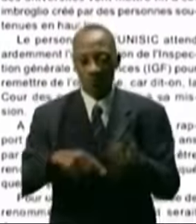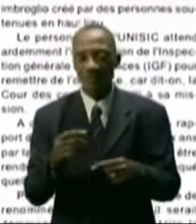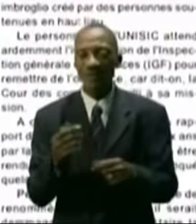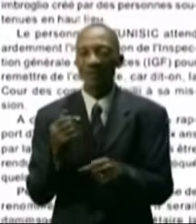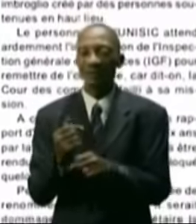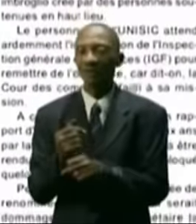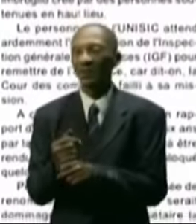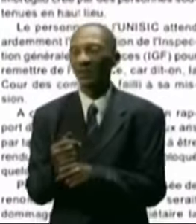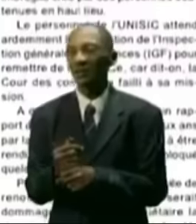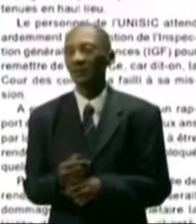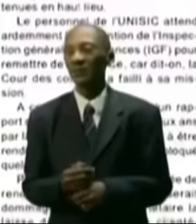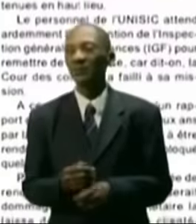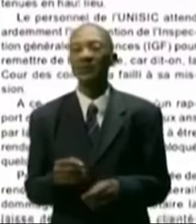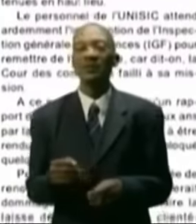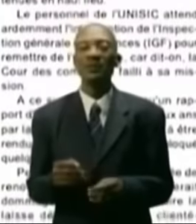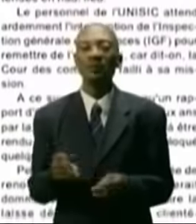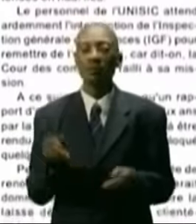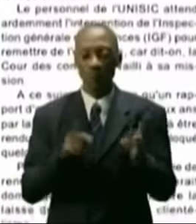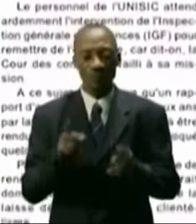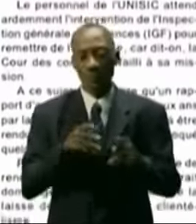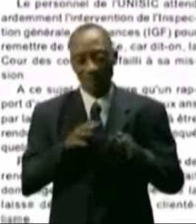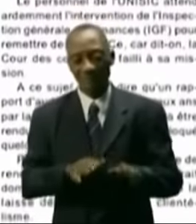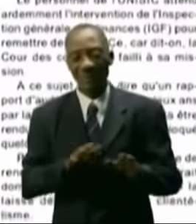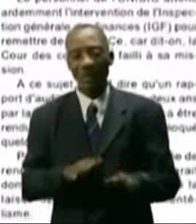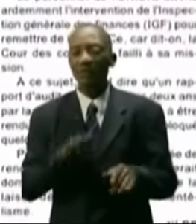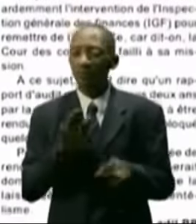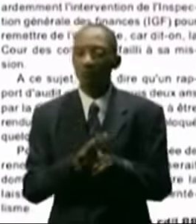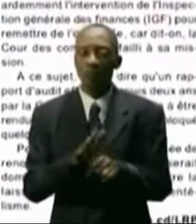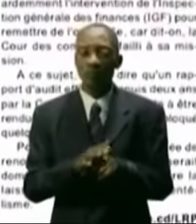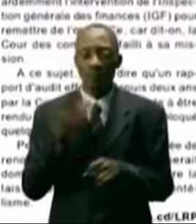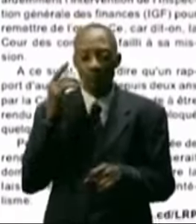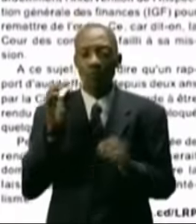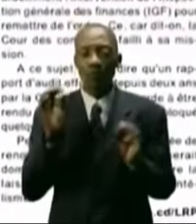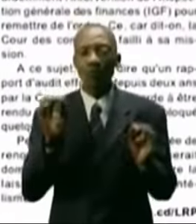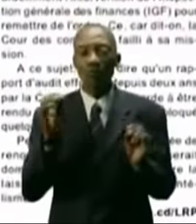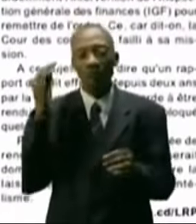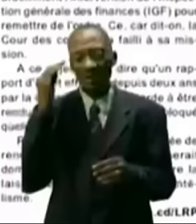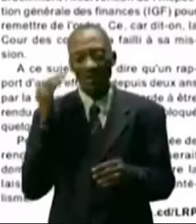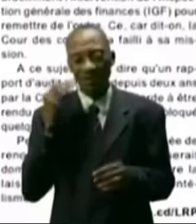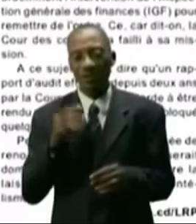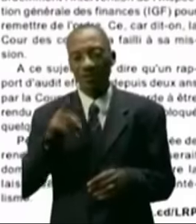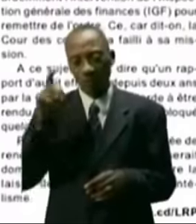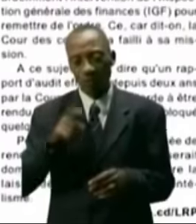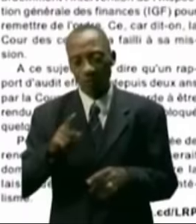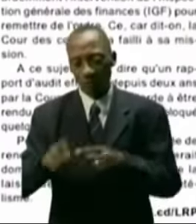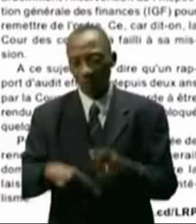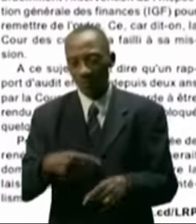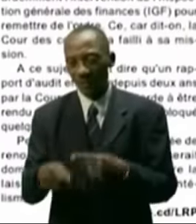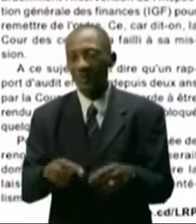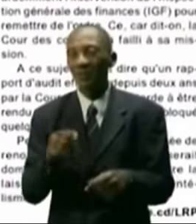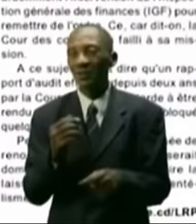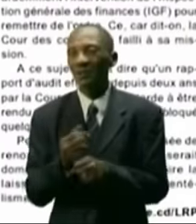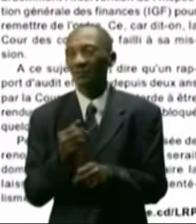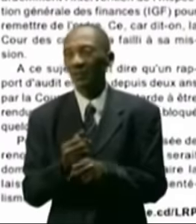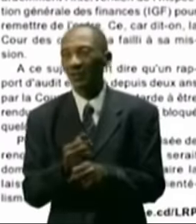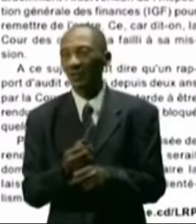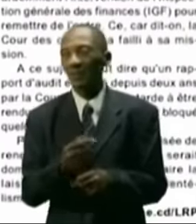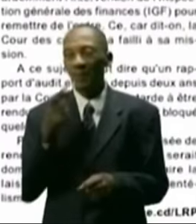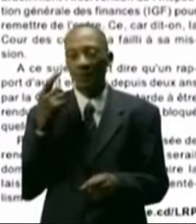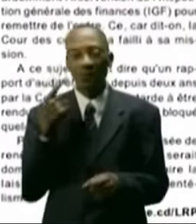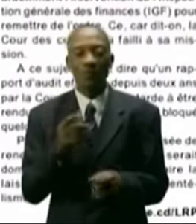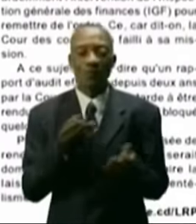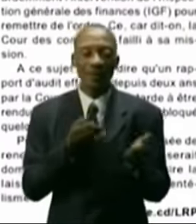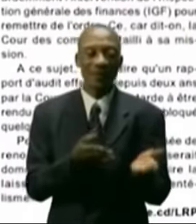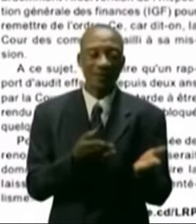retraité professeur Jean Kambaï Boitia engage du nouveau personnel. Ça va du personnel scientifique au personnel